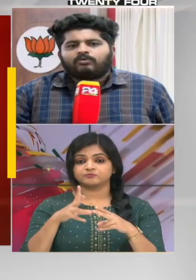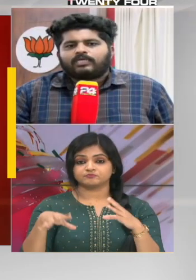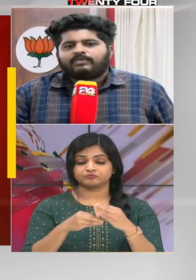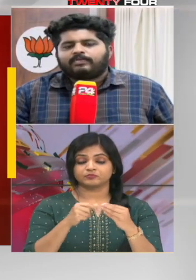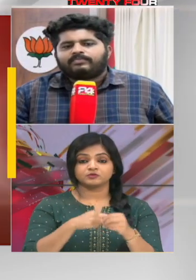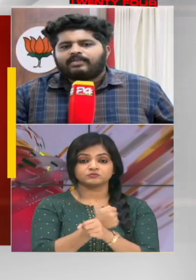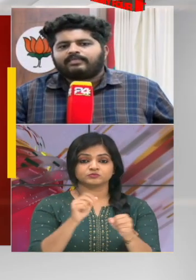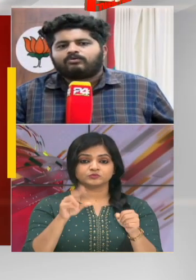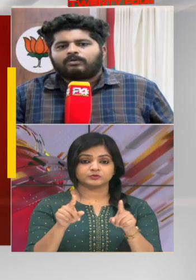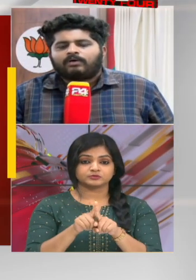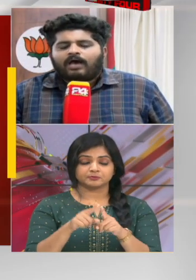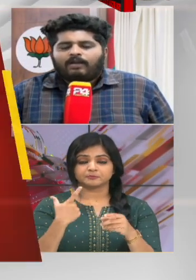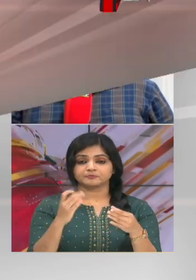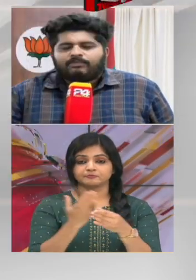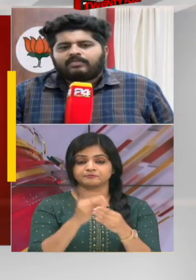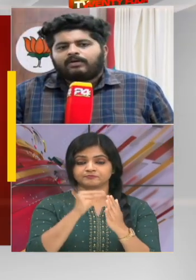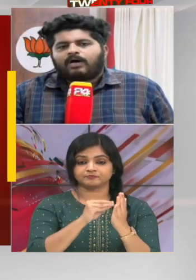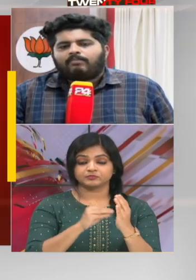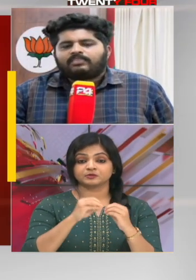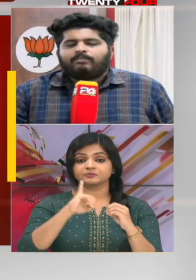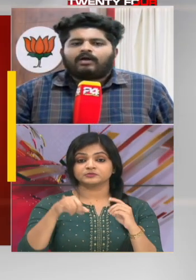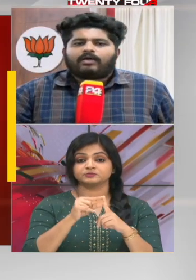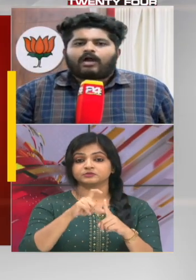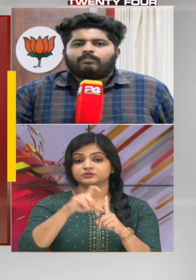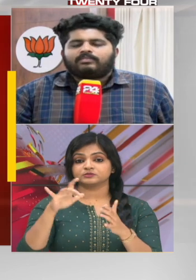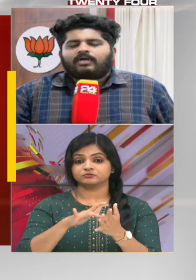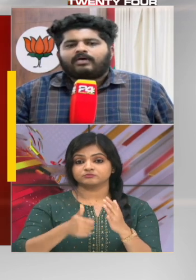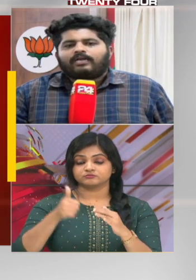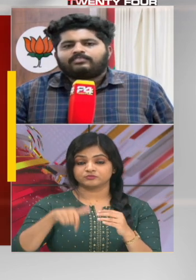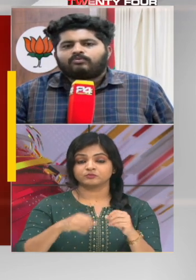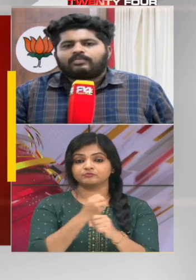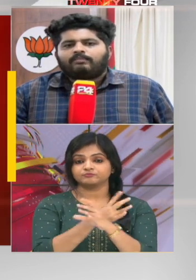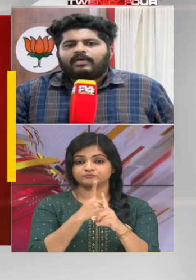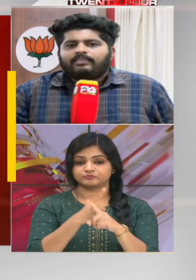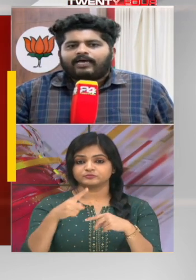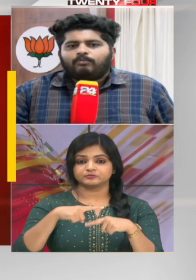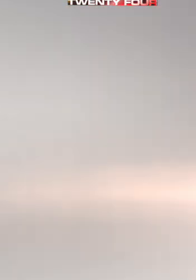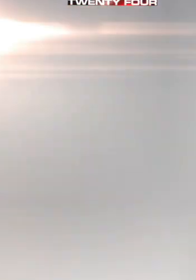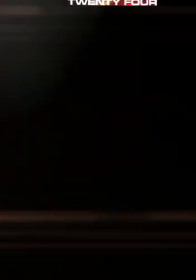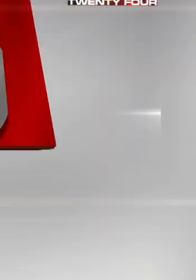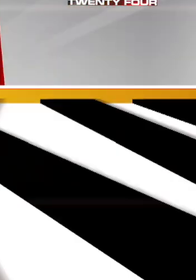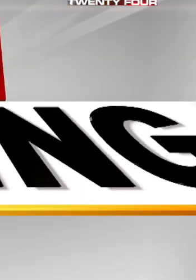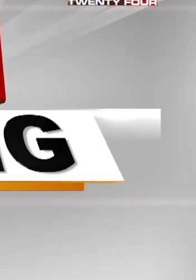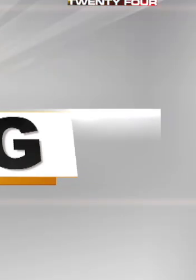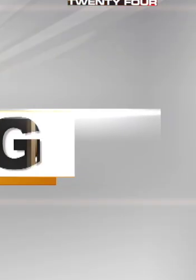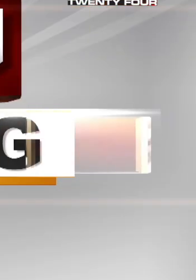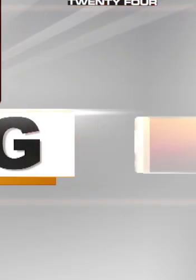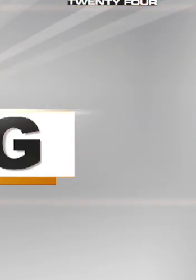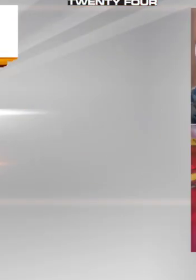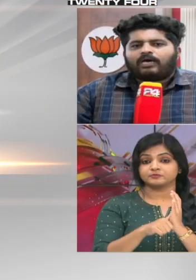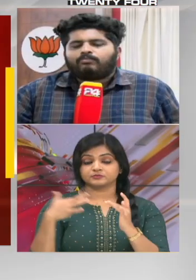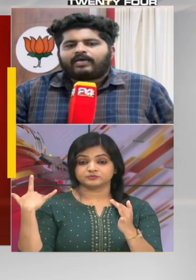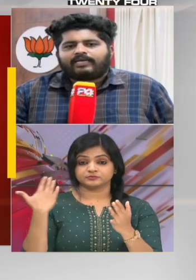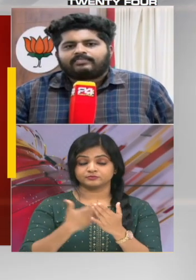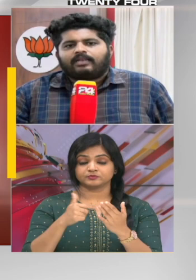ചുമത്തിയിട്ടുള്ളത്. BJP ജില്ലാ നേതൃത്വം അല്പസമയത്തിനകം മാധ്യമങ്ങളെ കാണും എന്നതാണ് അറിയിച്ചിട്ടുള്ളത്. എന്തായാലും 18 മാസങ്ങൾക്ക് ശേഷം വലിയ രാഷ്ട്രീയ